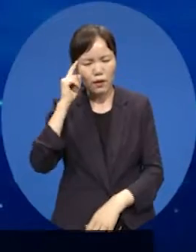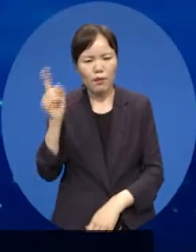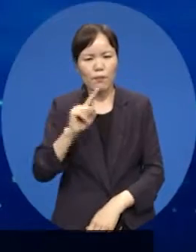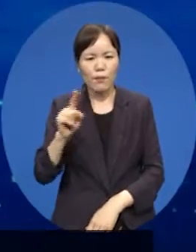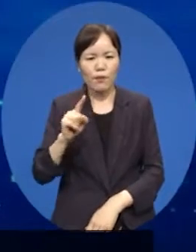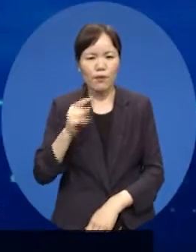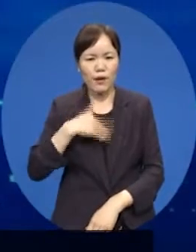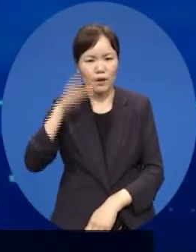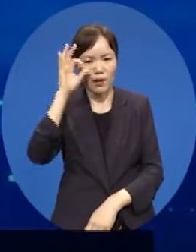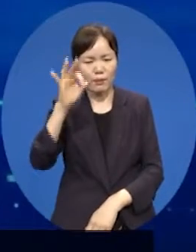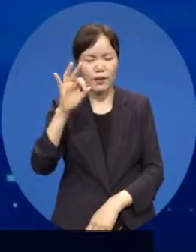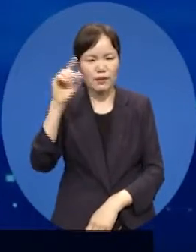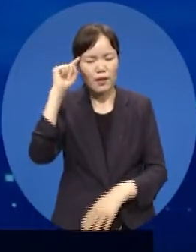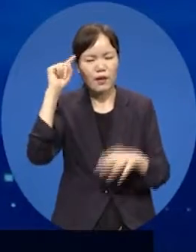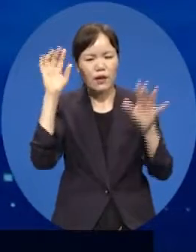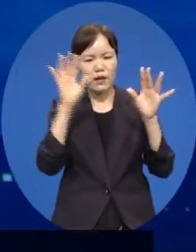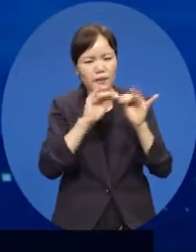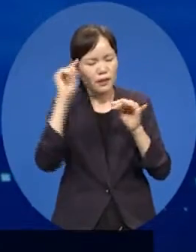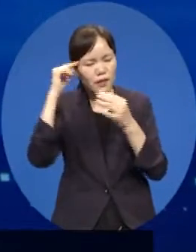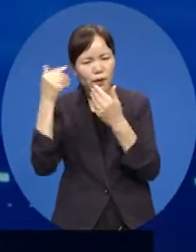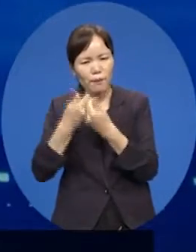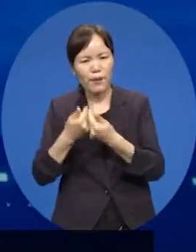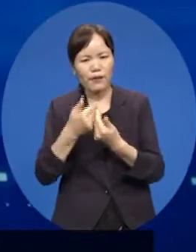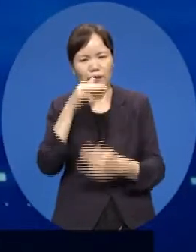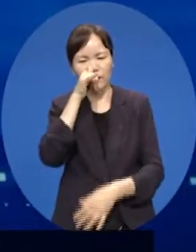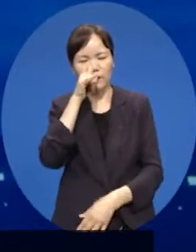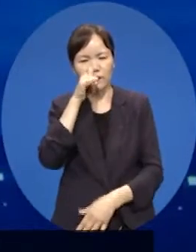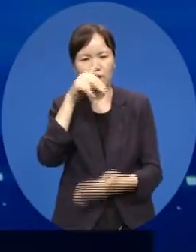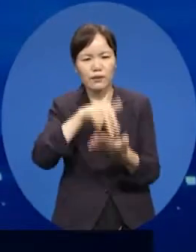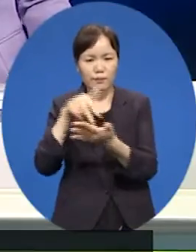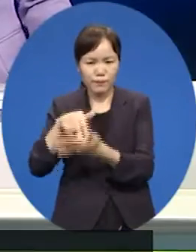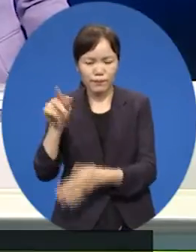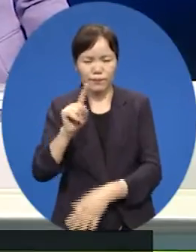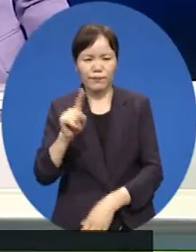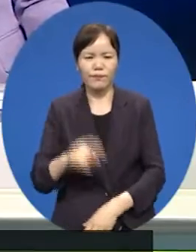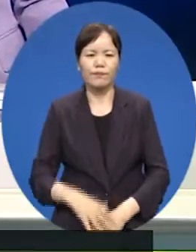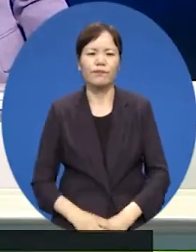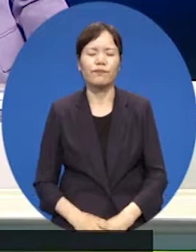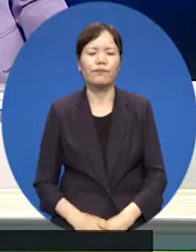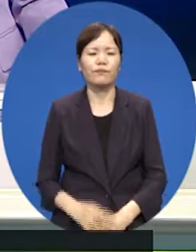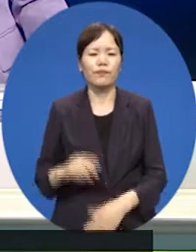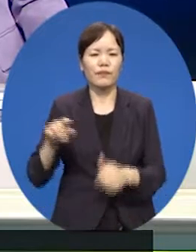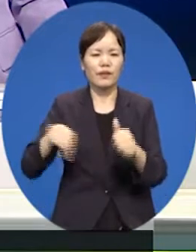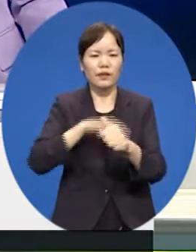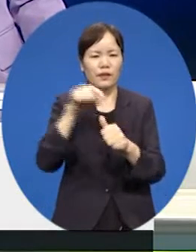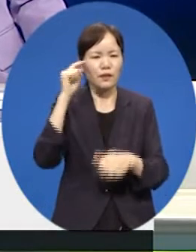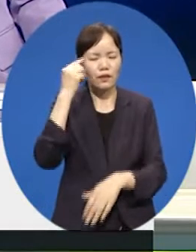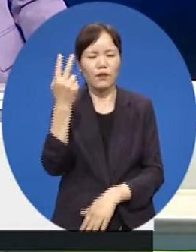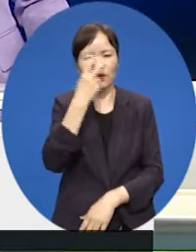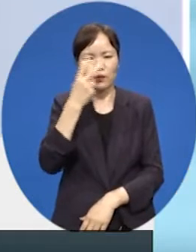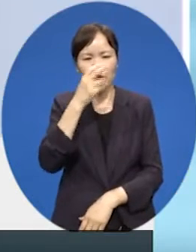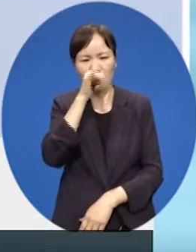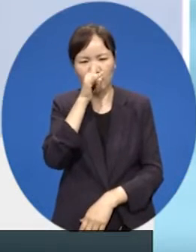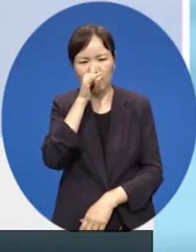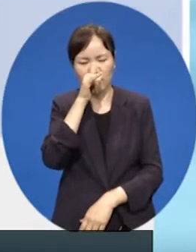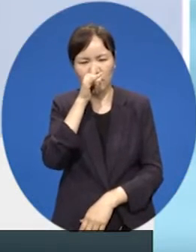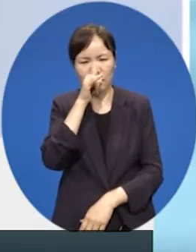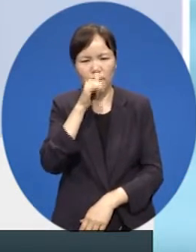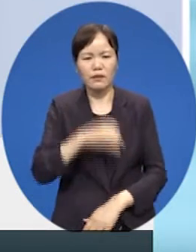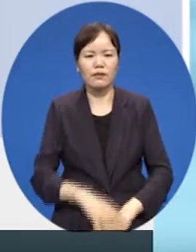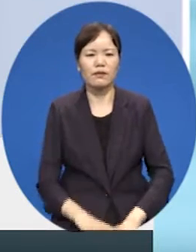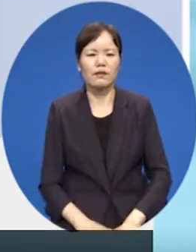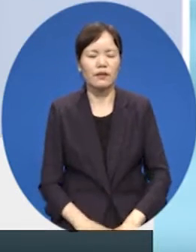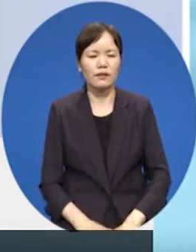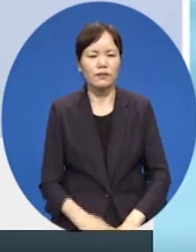봤더니 지금 참 많이 좀 엇갈리는 것 같습니다 어떤 입장 드릴까요 관련된 여론조사가 있는데 좀 의외의 결과가 나왔는데